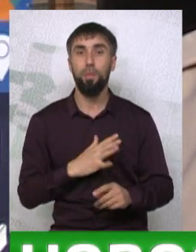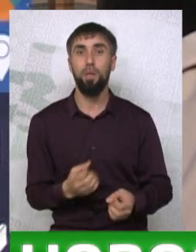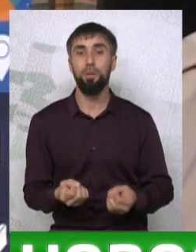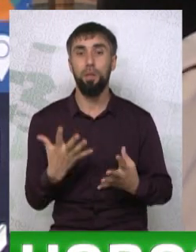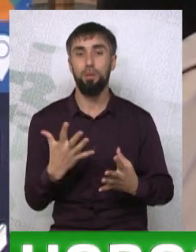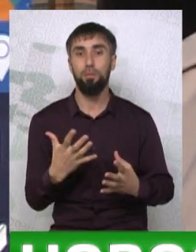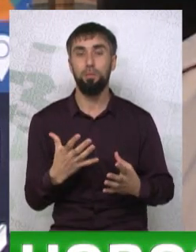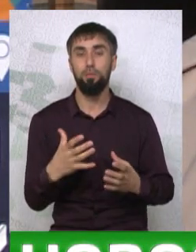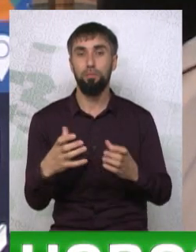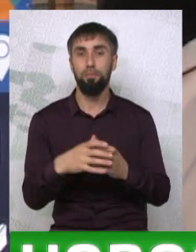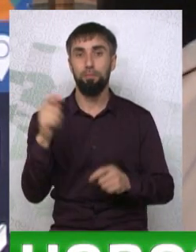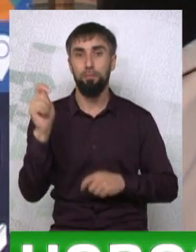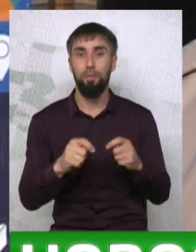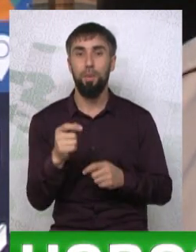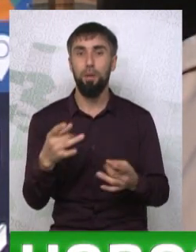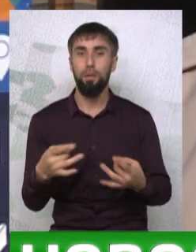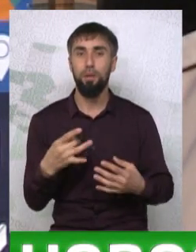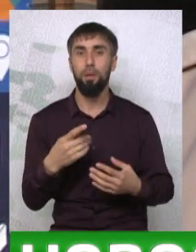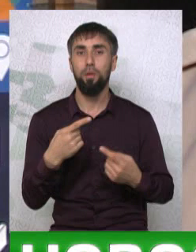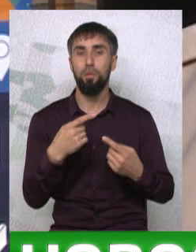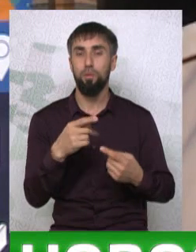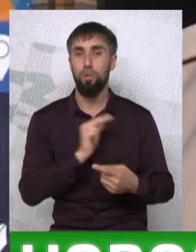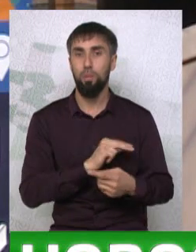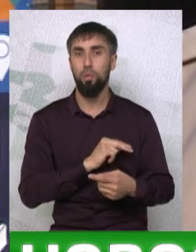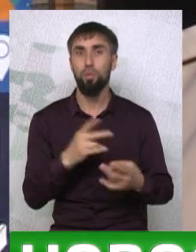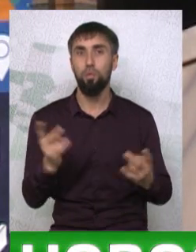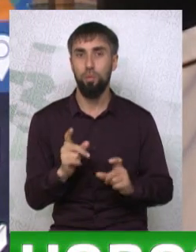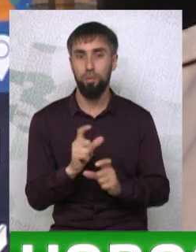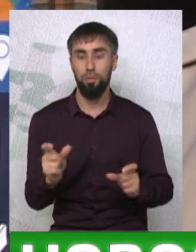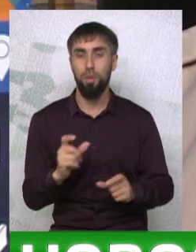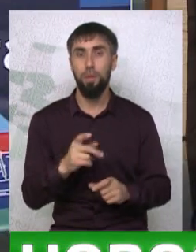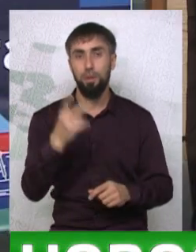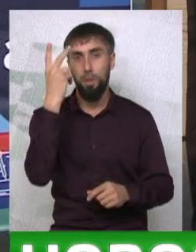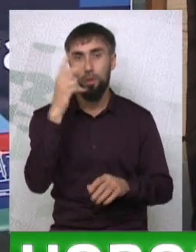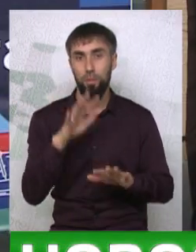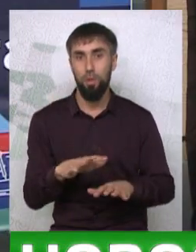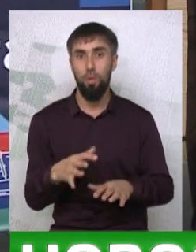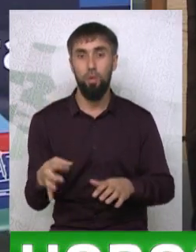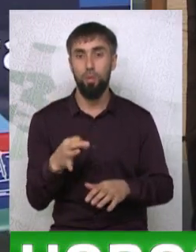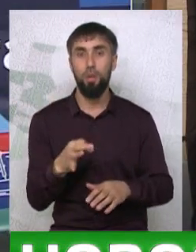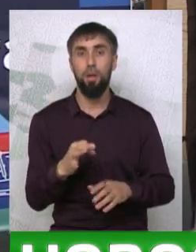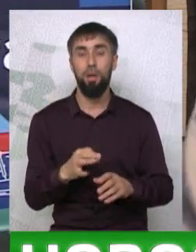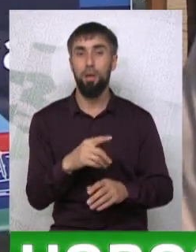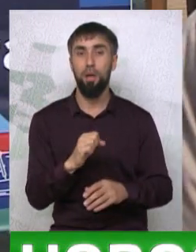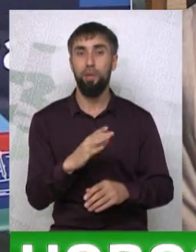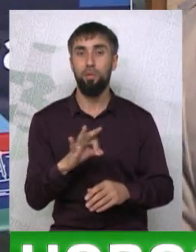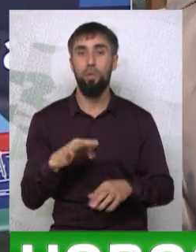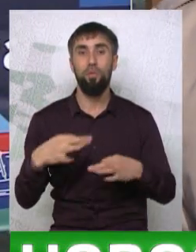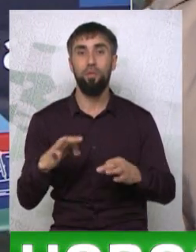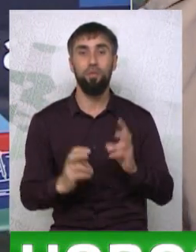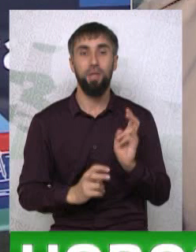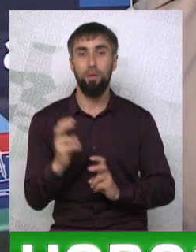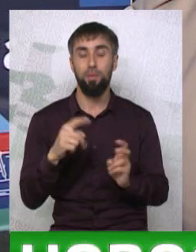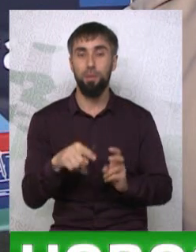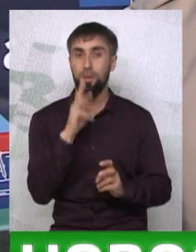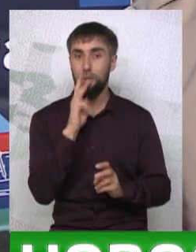несколько делегаций, которые рассказывали о вакансиях в других регионах. В частности, вот в Самарской области, например, на «АвтоВАЗе» базовая заработная